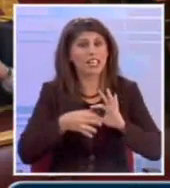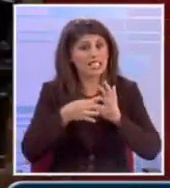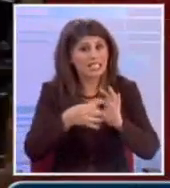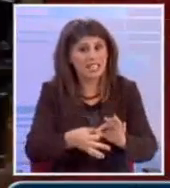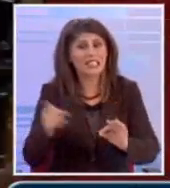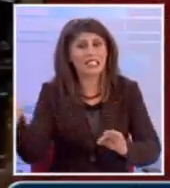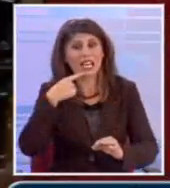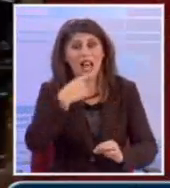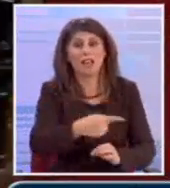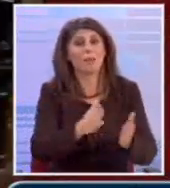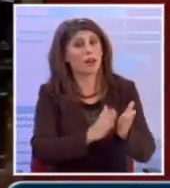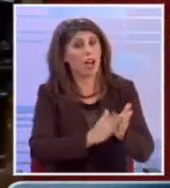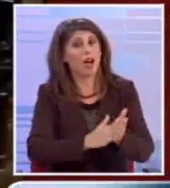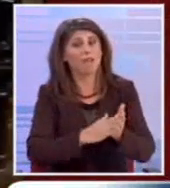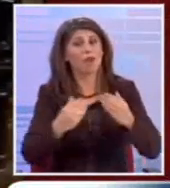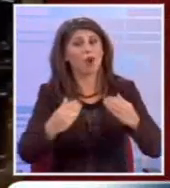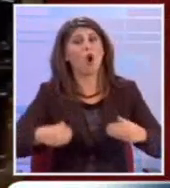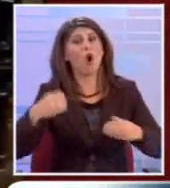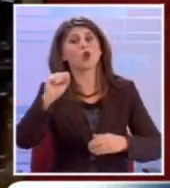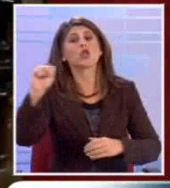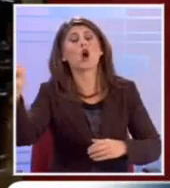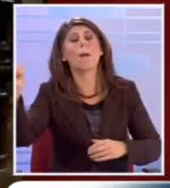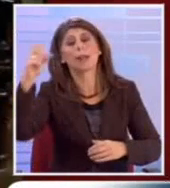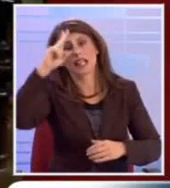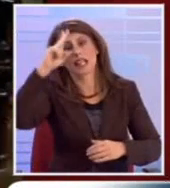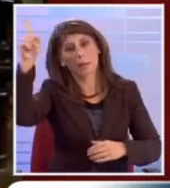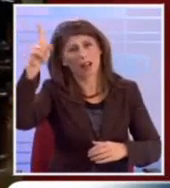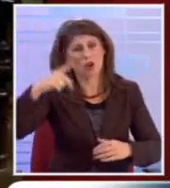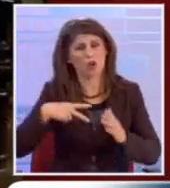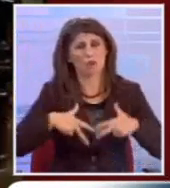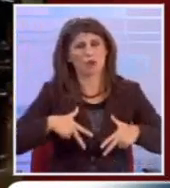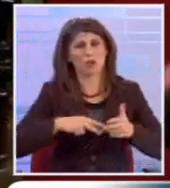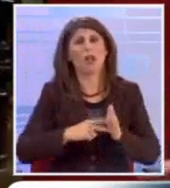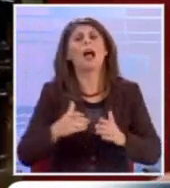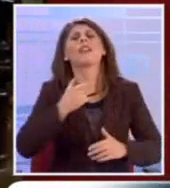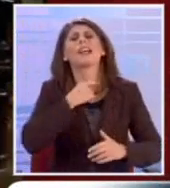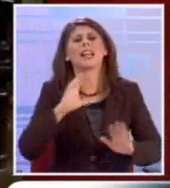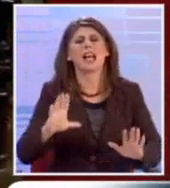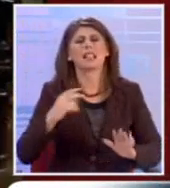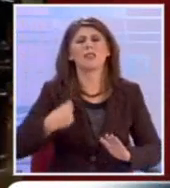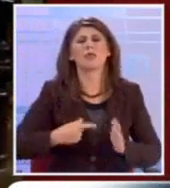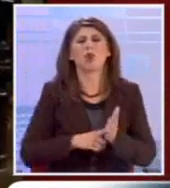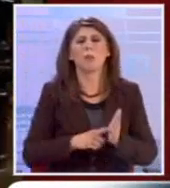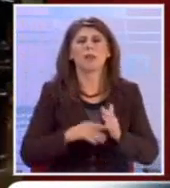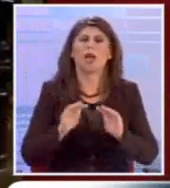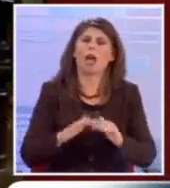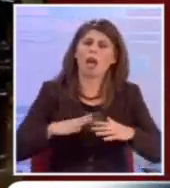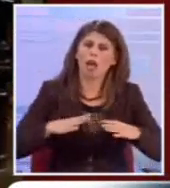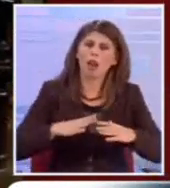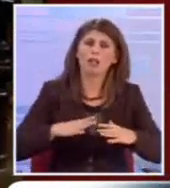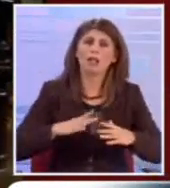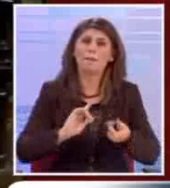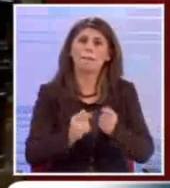να λέτε μπράβο Σόιμπλε, δεν χρειάζεται δημοσιονομική χαλάρωση, δεν χρειάζεται καμία αλλαγή,